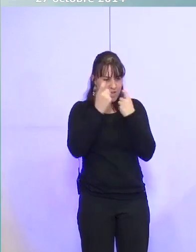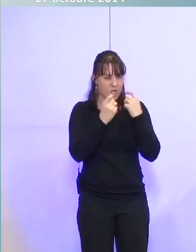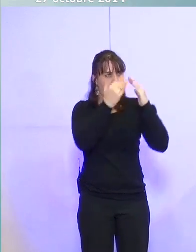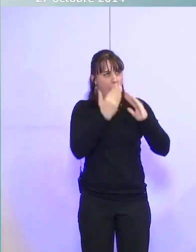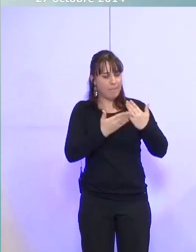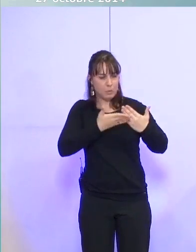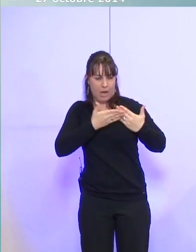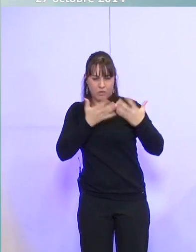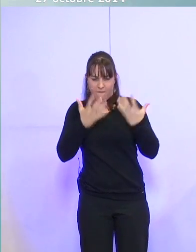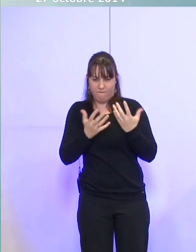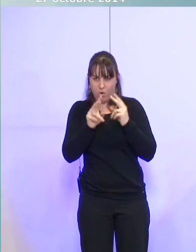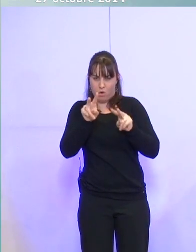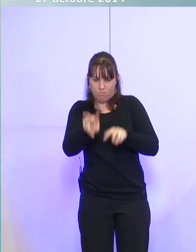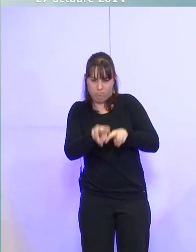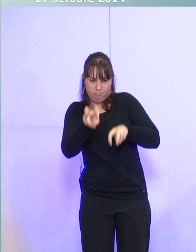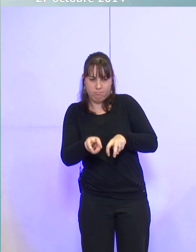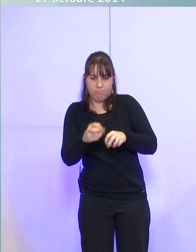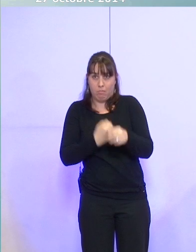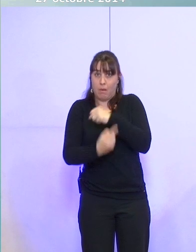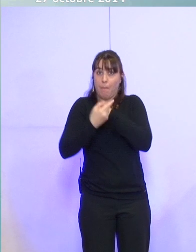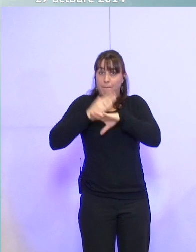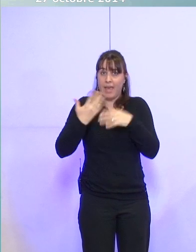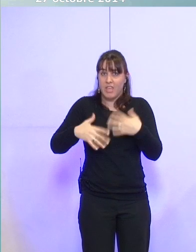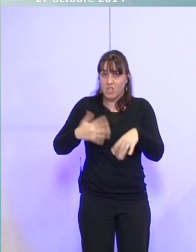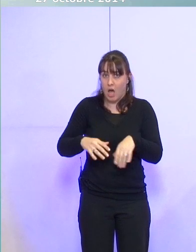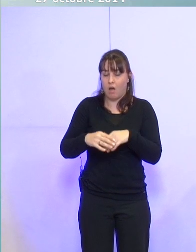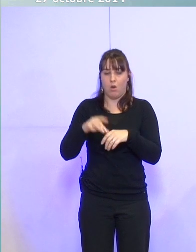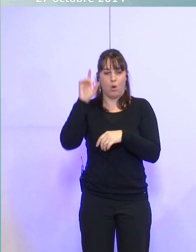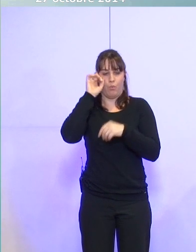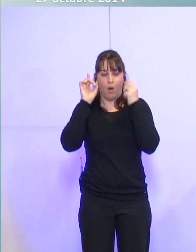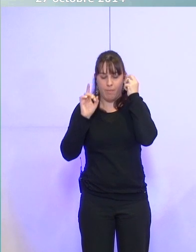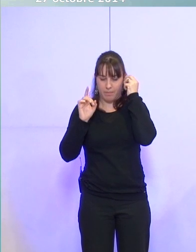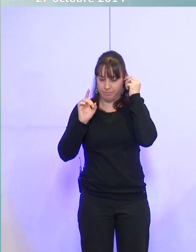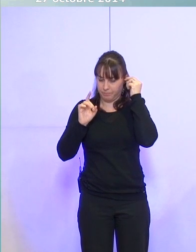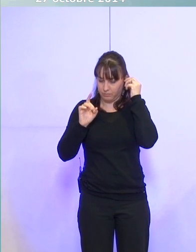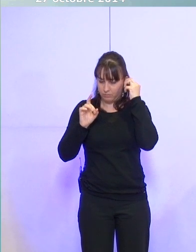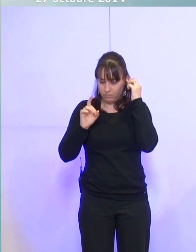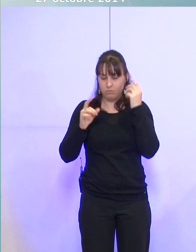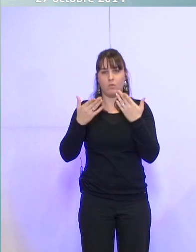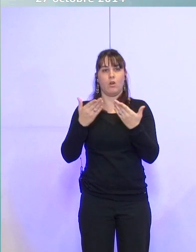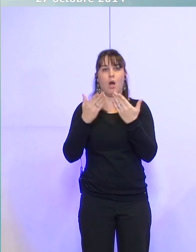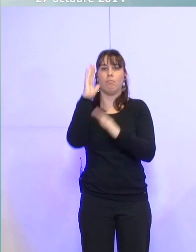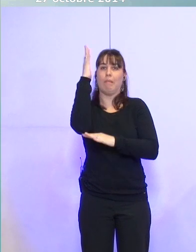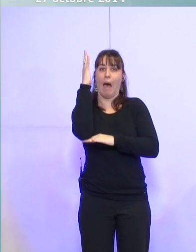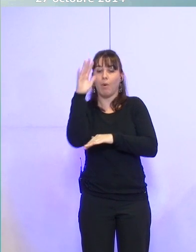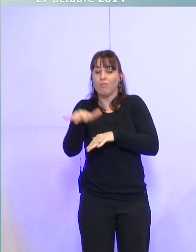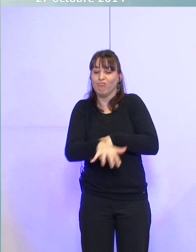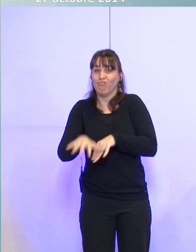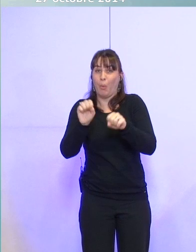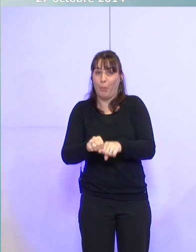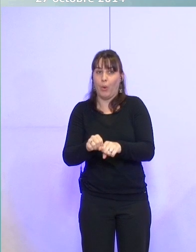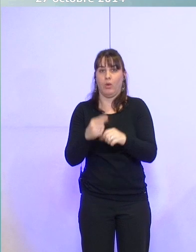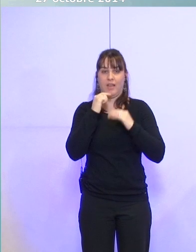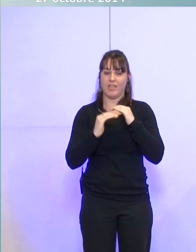eux. Cela peut être des espaces existants, par exemple des pieds d'arbres, des jardinières, ou bien des espaces à créer. Fosses de pleine terre en